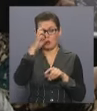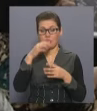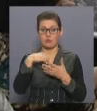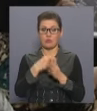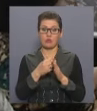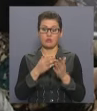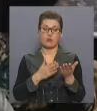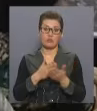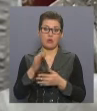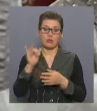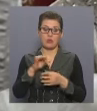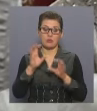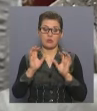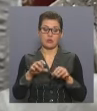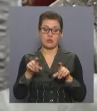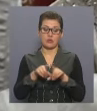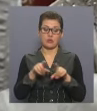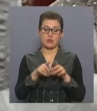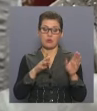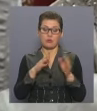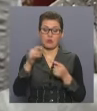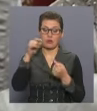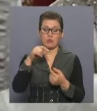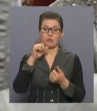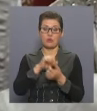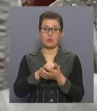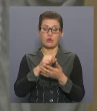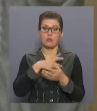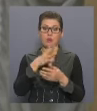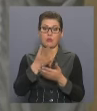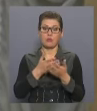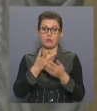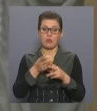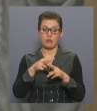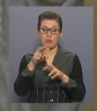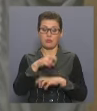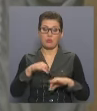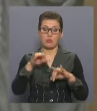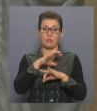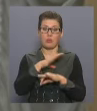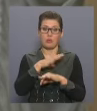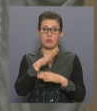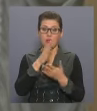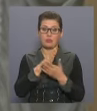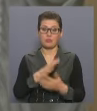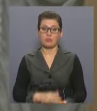мақұлдауына жолданған. Ал президент тәртіпке сай құжатты конституциялық кеңестің талқысына жіберді.